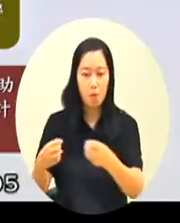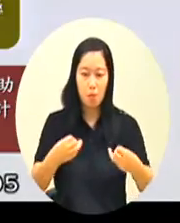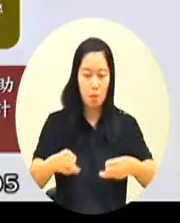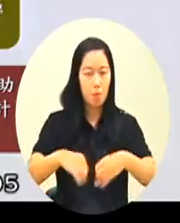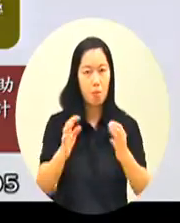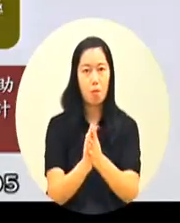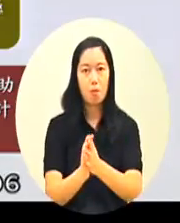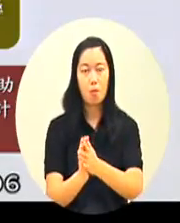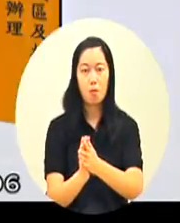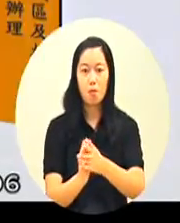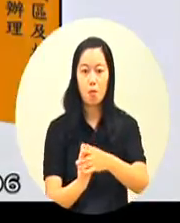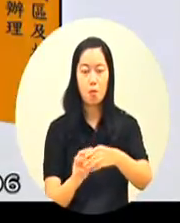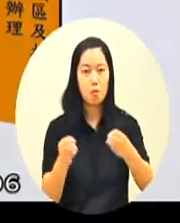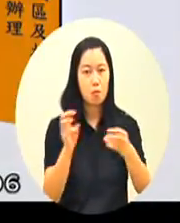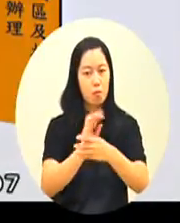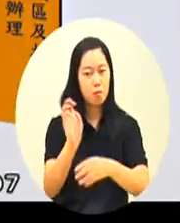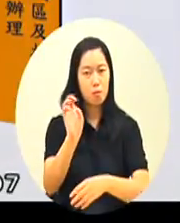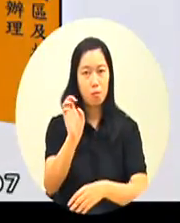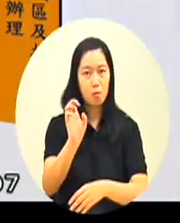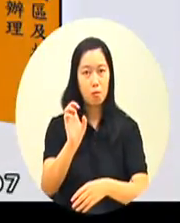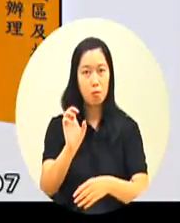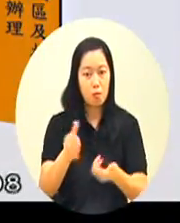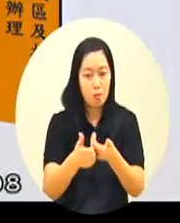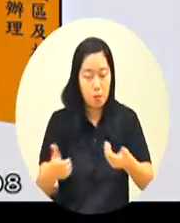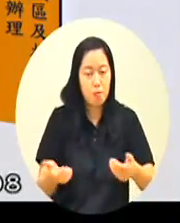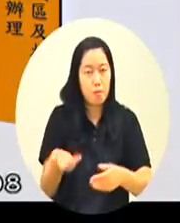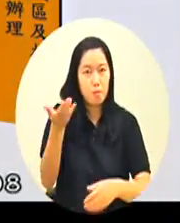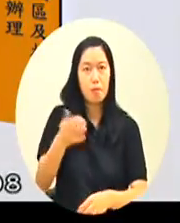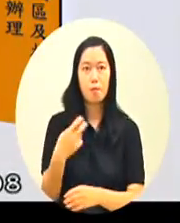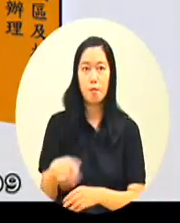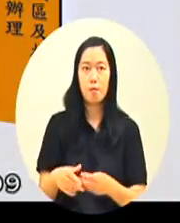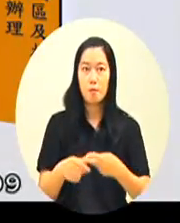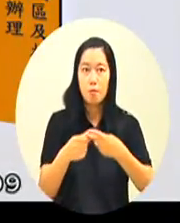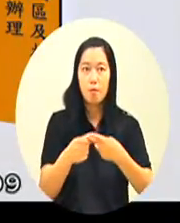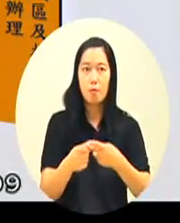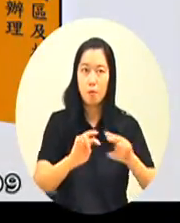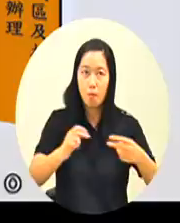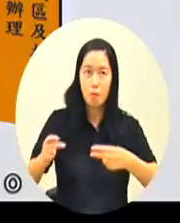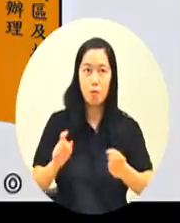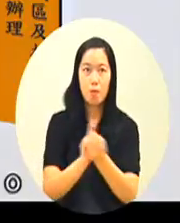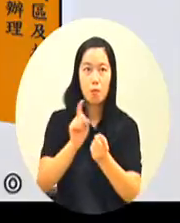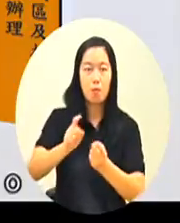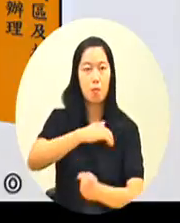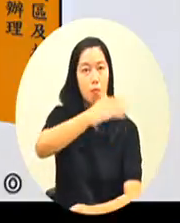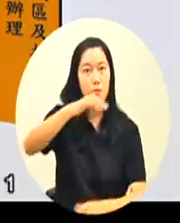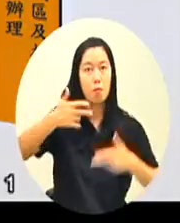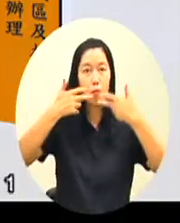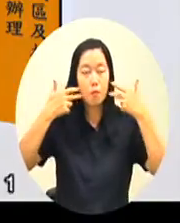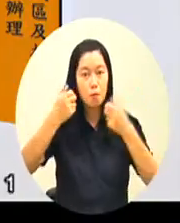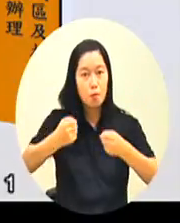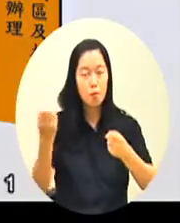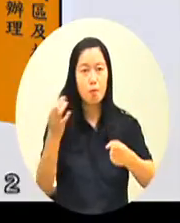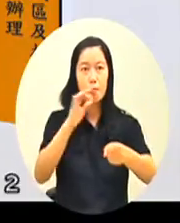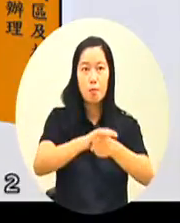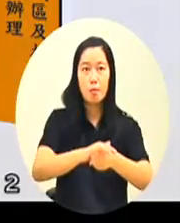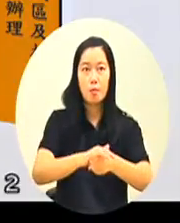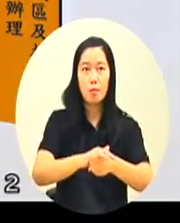90分以上。那第四是修订本府对所辖山地原住民区的补助管考规